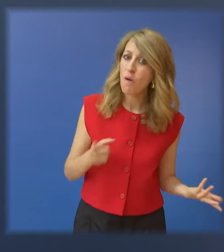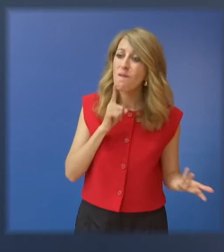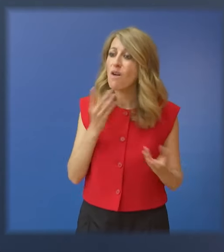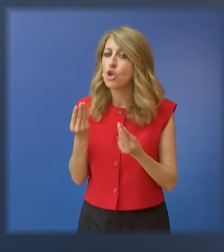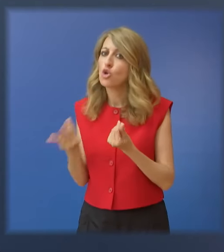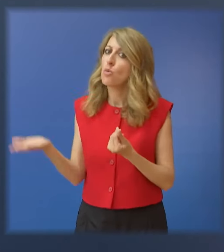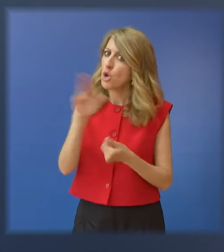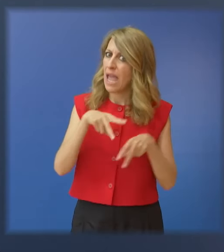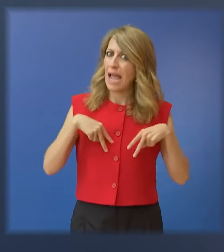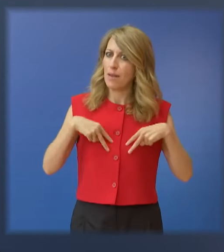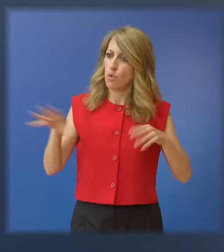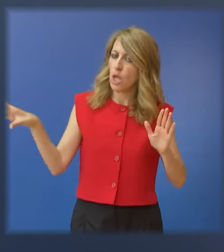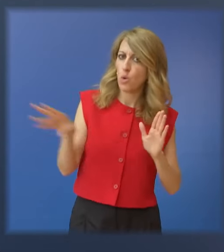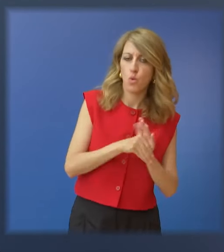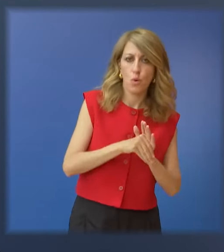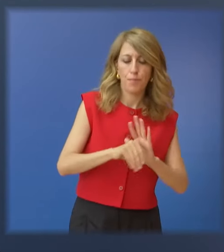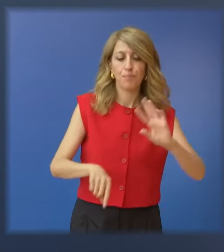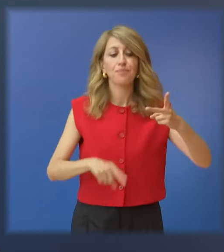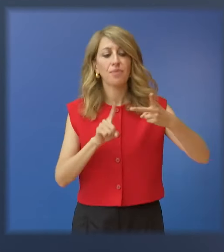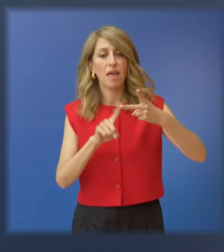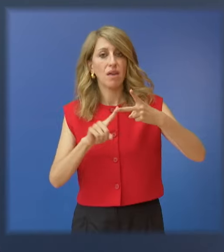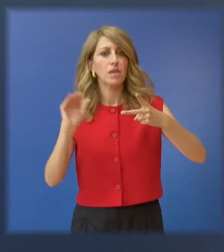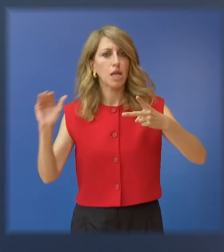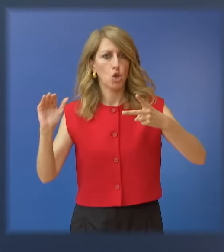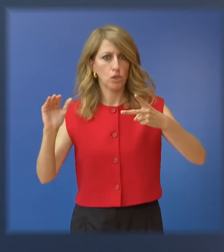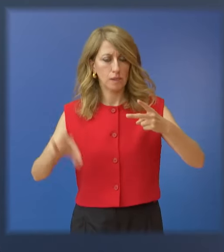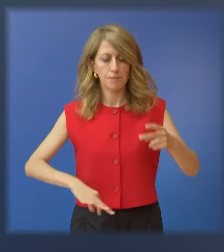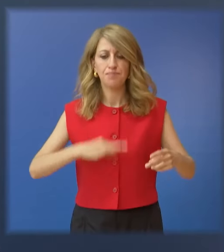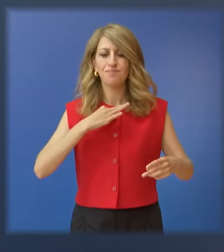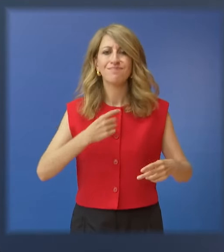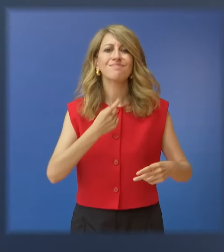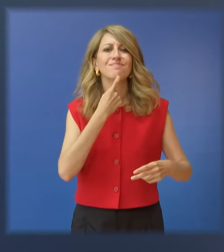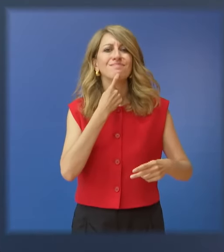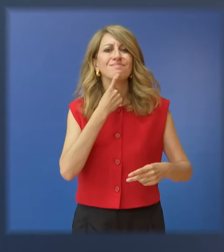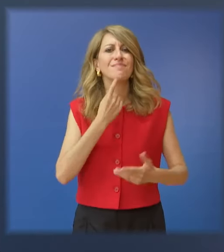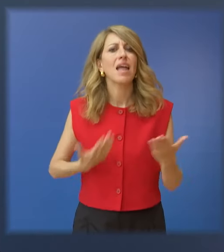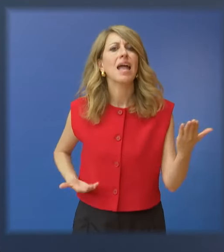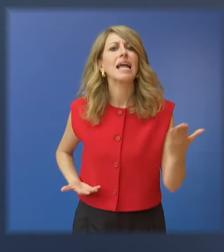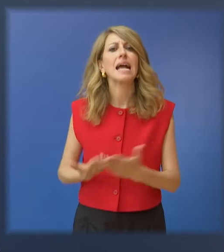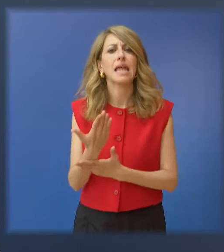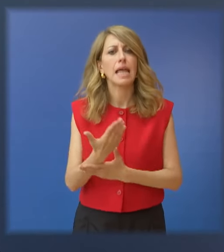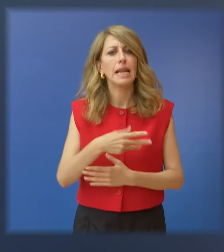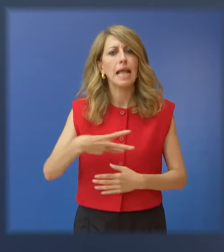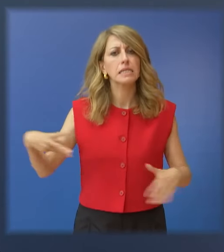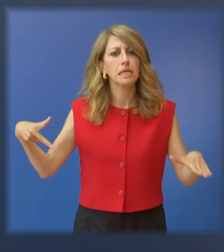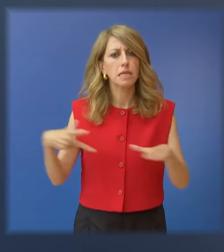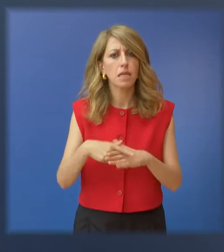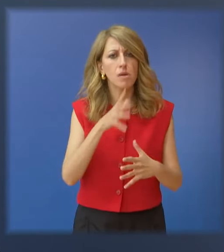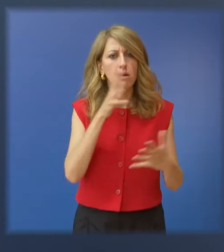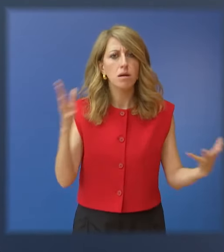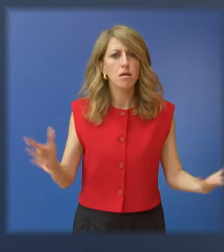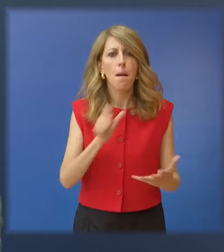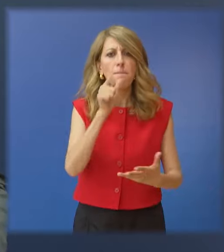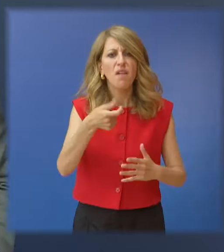ερώτημα είναι μετά τις καταγγελίες του κυρίου κασελάκη για μαύρα χρήματα που βρήκε στο ταμείο του συριζα αν πρέπει να